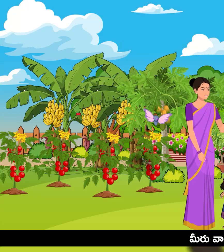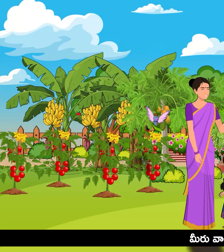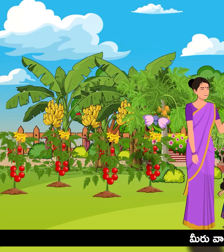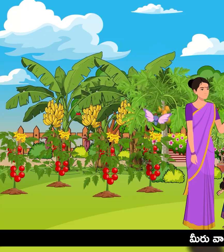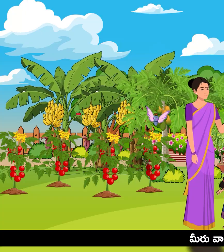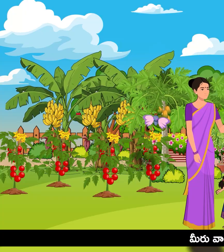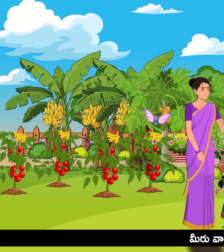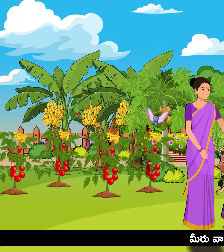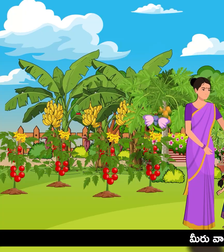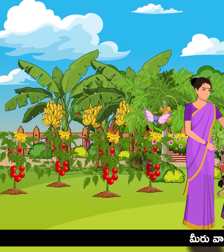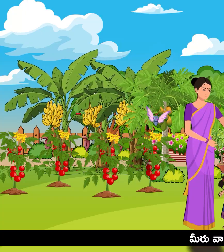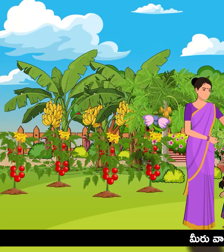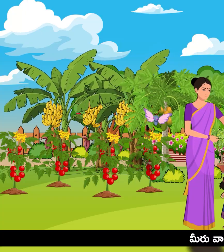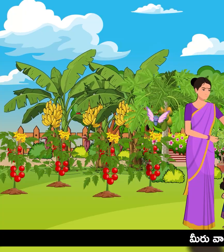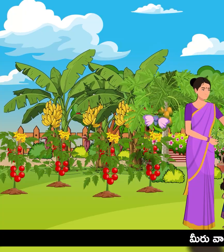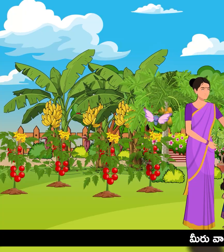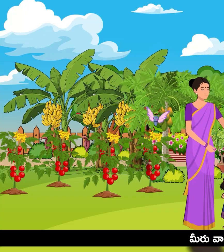మీరు వాటి పేర్లు చెప్పగలరా?